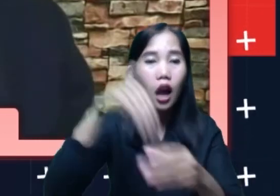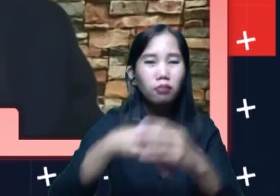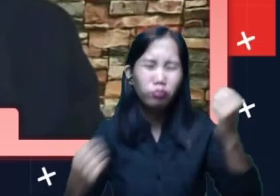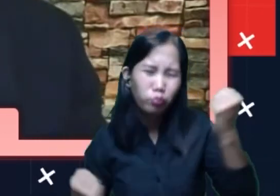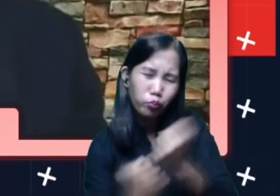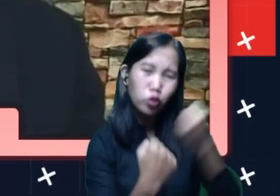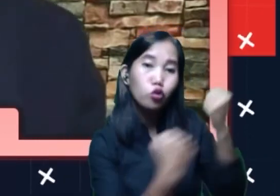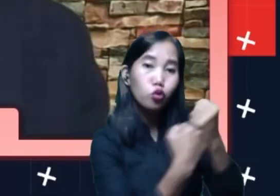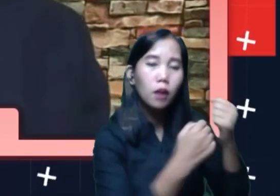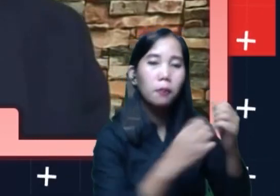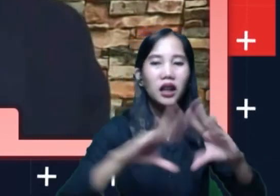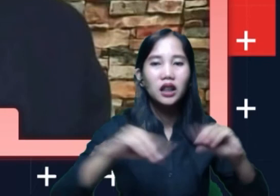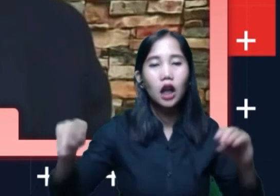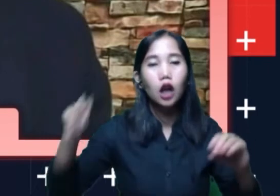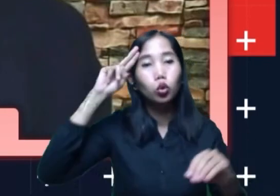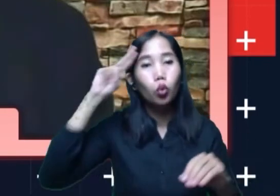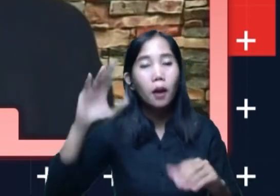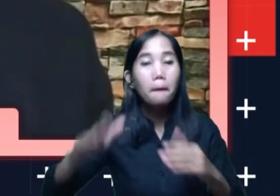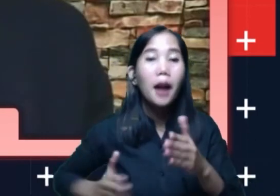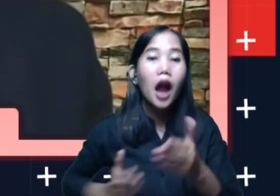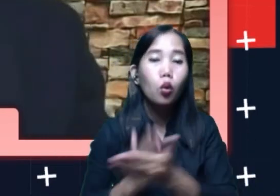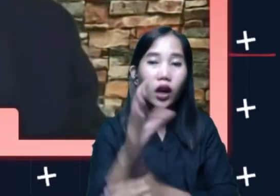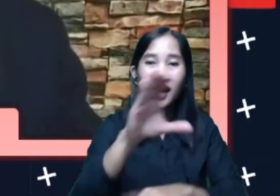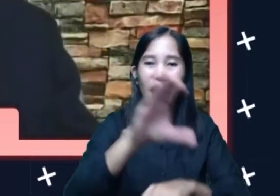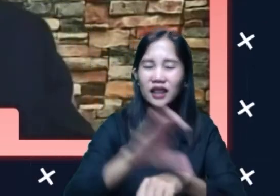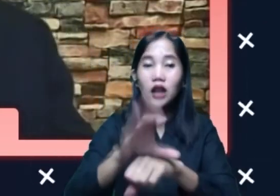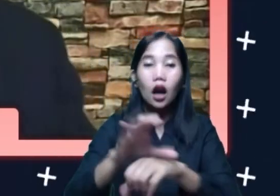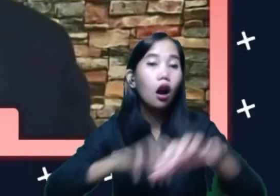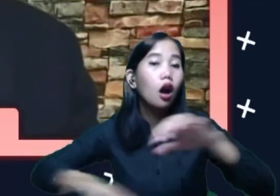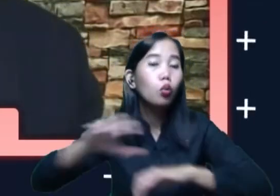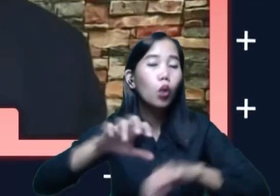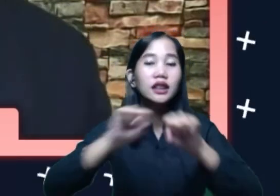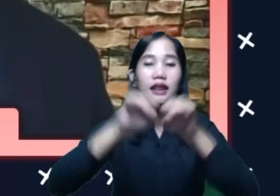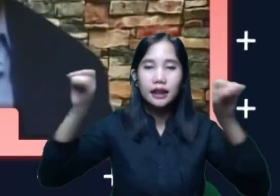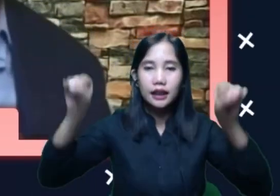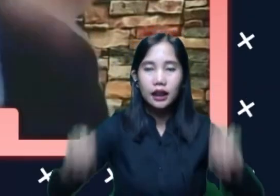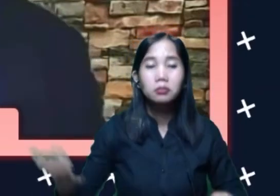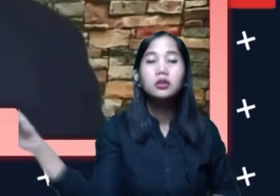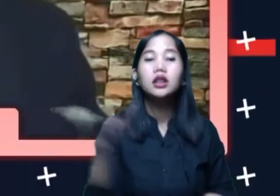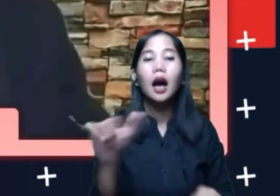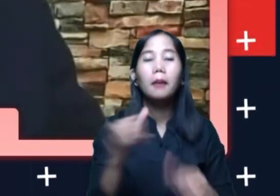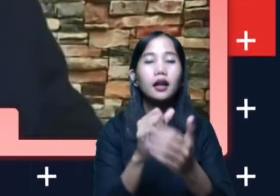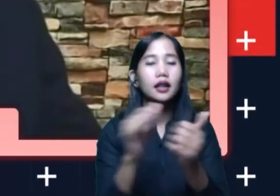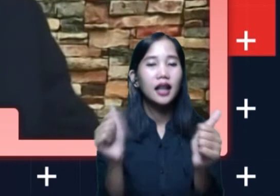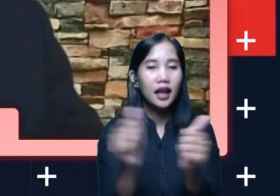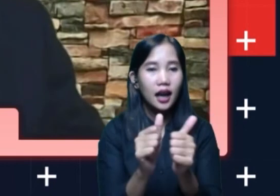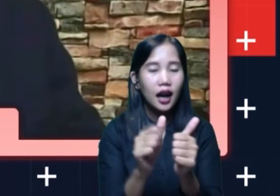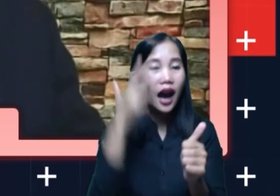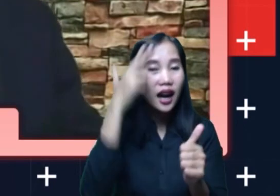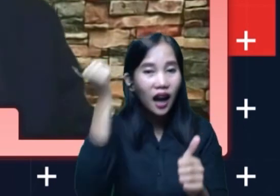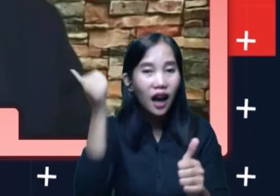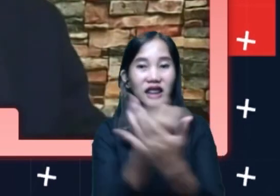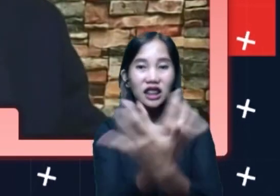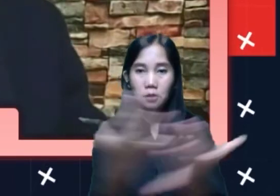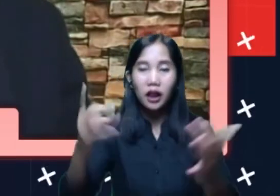sama. Dan karena jemaat setempat itu adalah bahagian dari gereja sedunia,